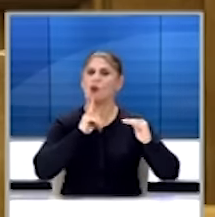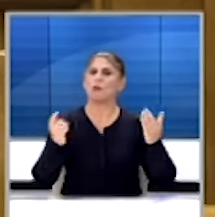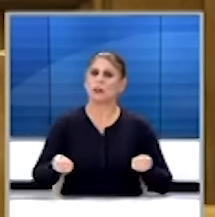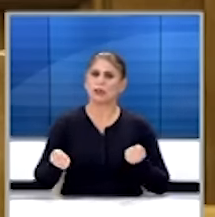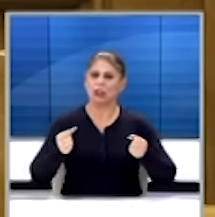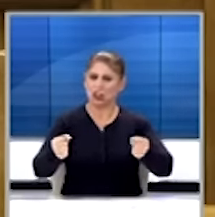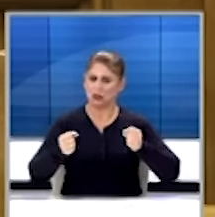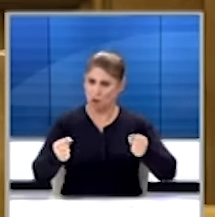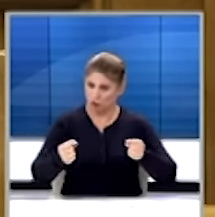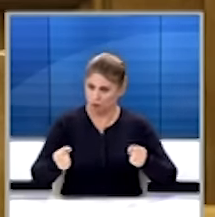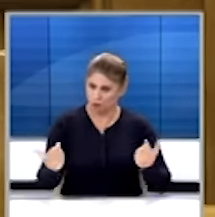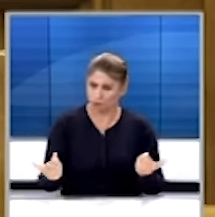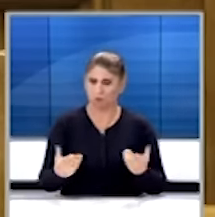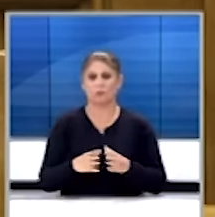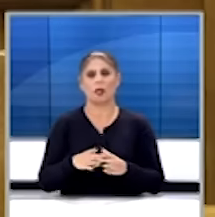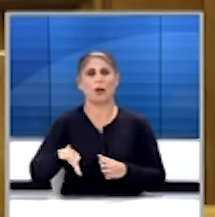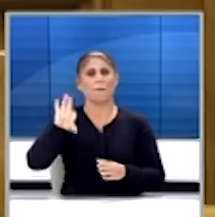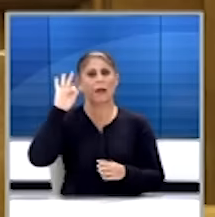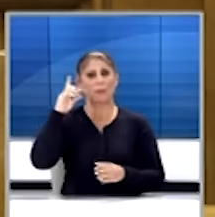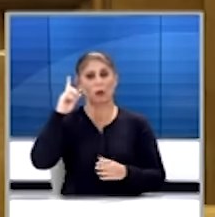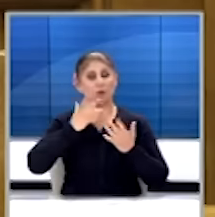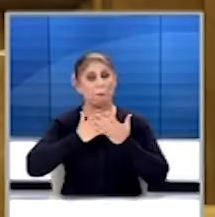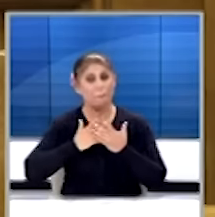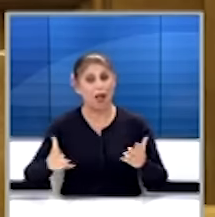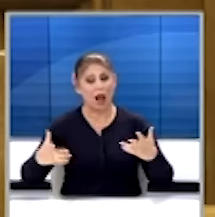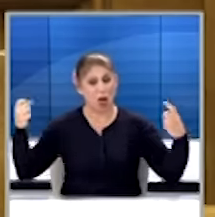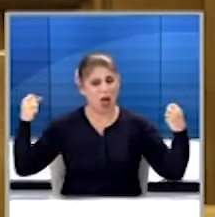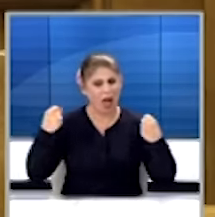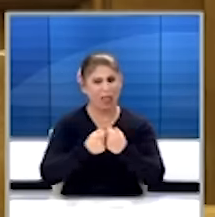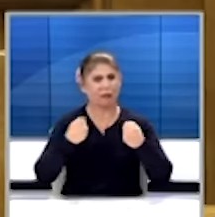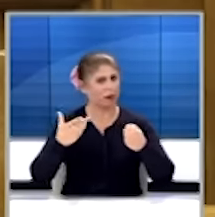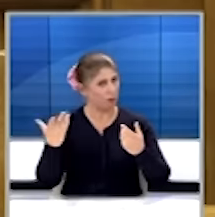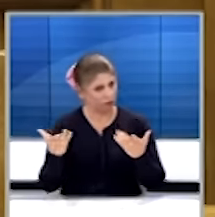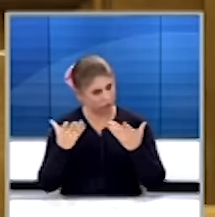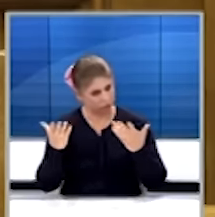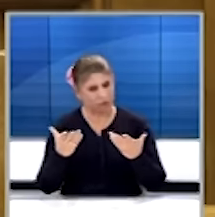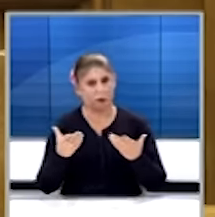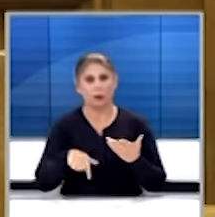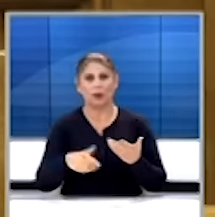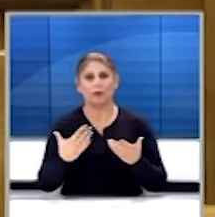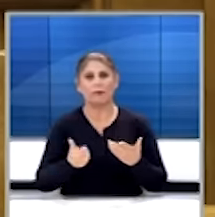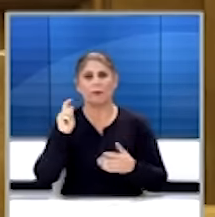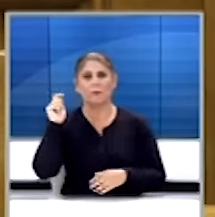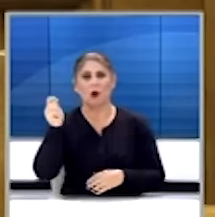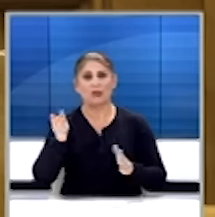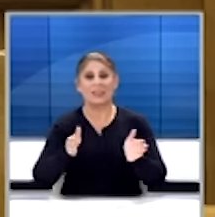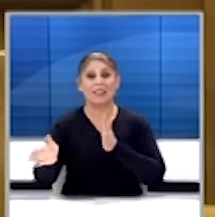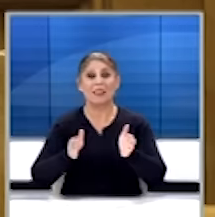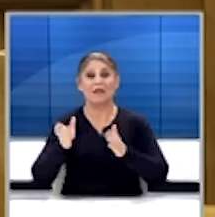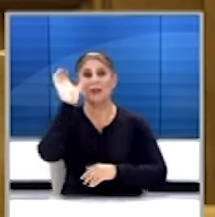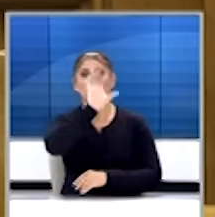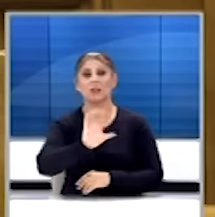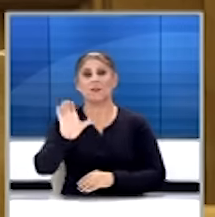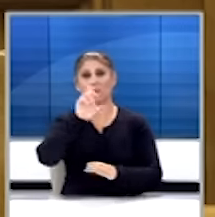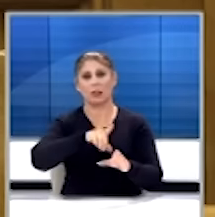γίνεται σεισμός και σε περίπτωση ενός μεγάλου ατυχήματος, είναι και η πολιτική και οι κατευθύνσεις της